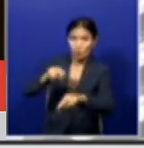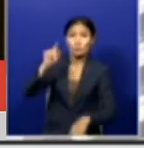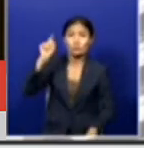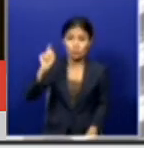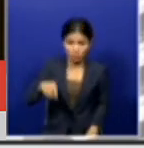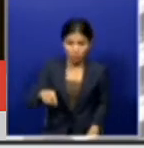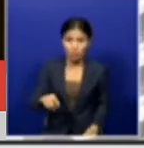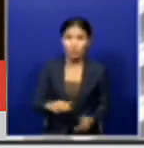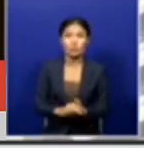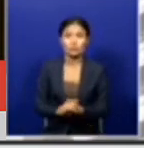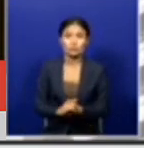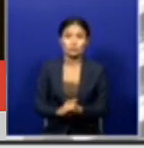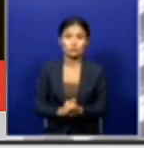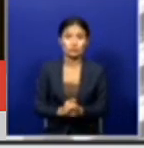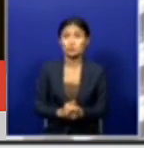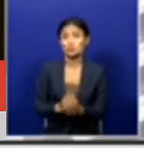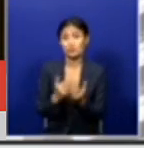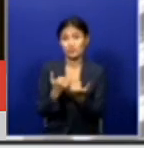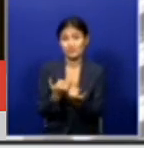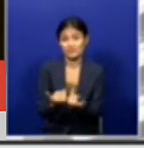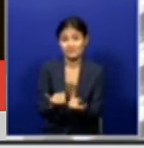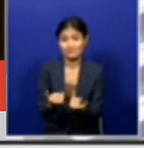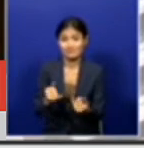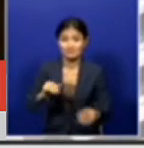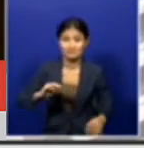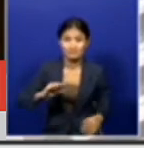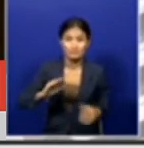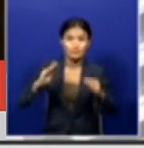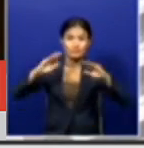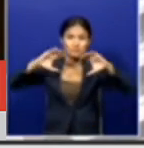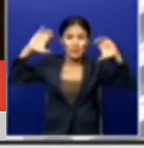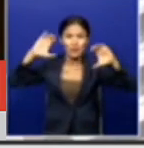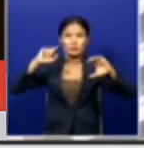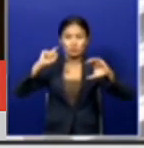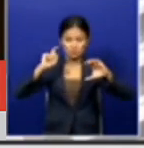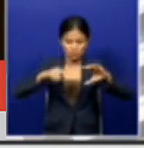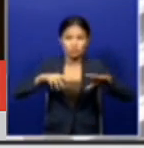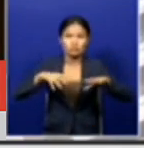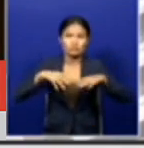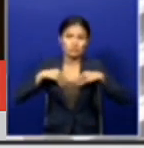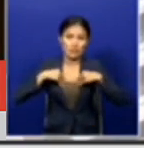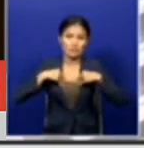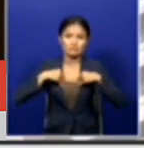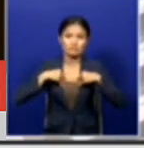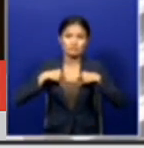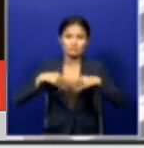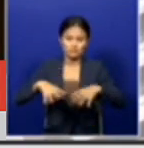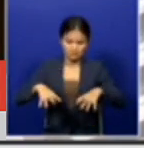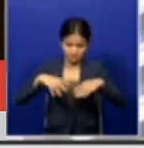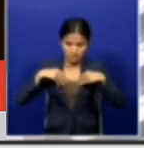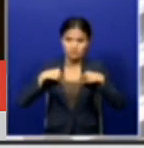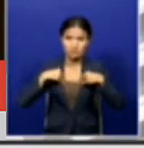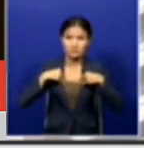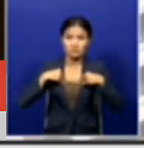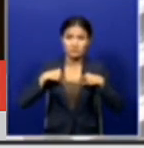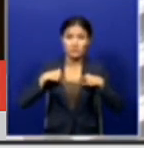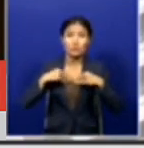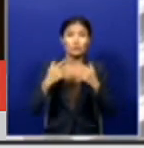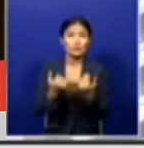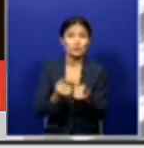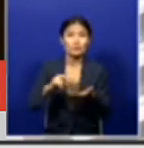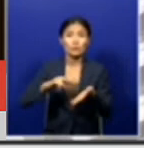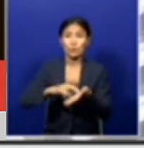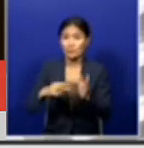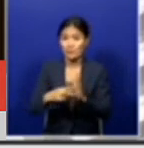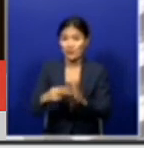อบล้อมกดดันจนรัฐบาลต้องดำเนินการตามเสียงประชาชนแสดงว่า